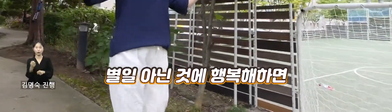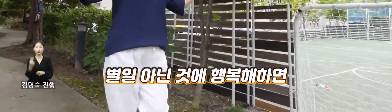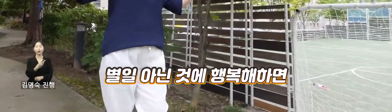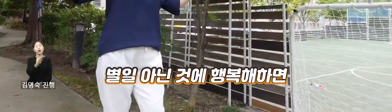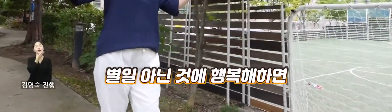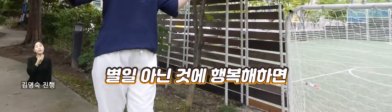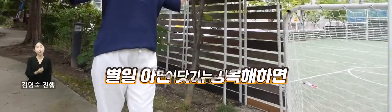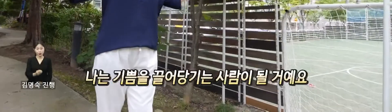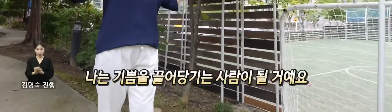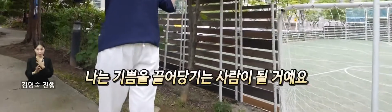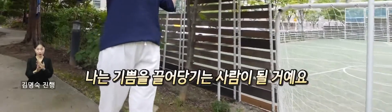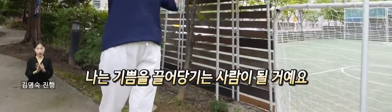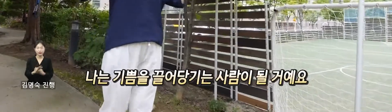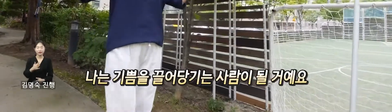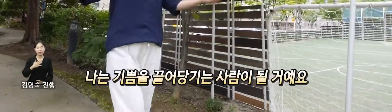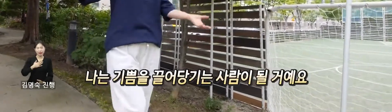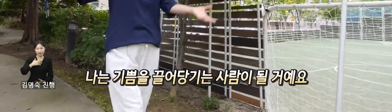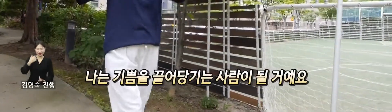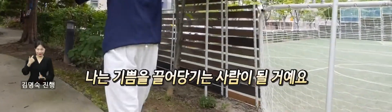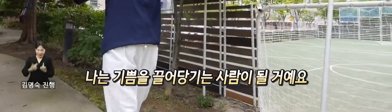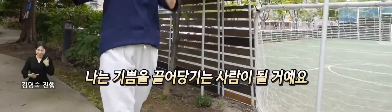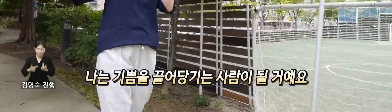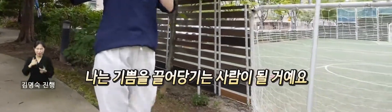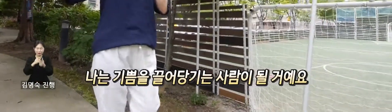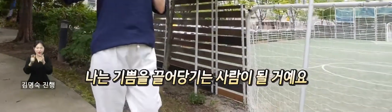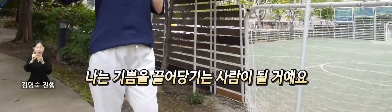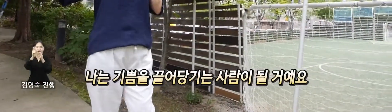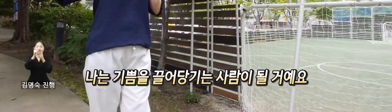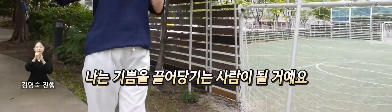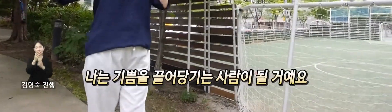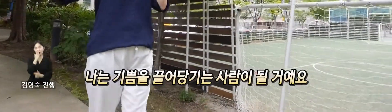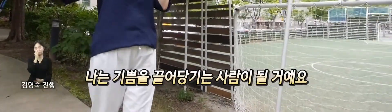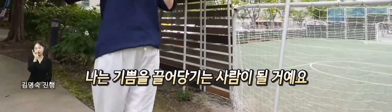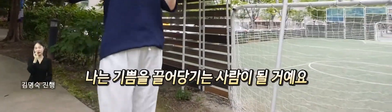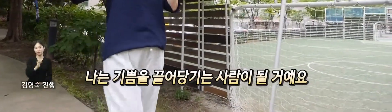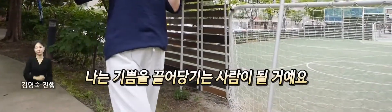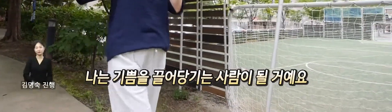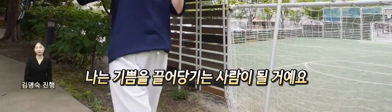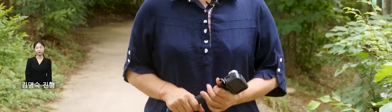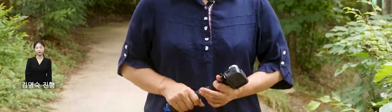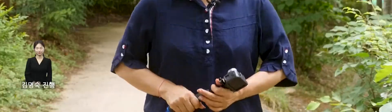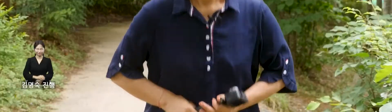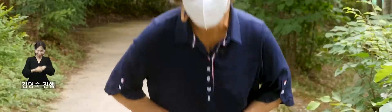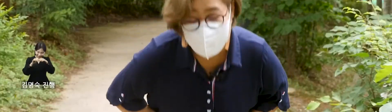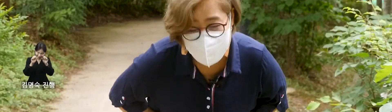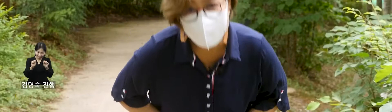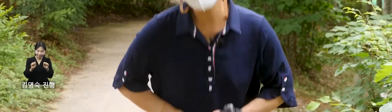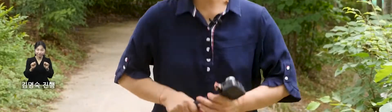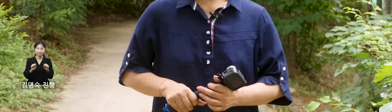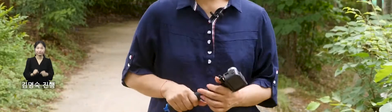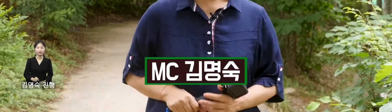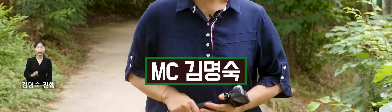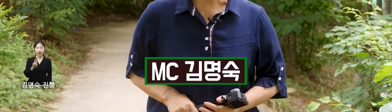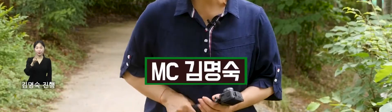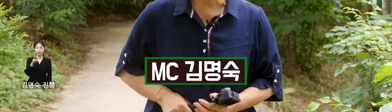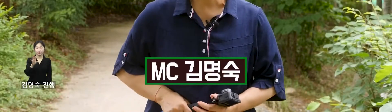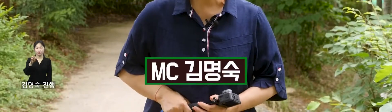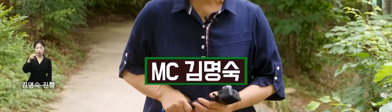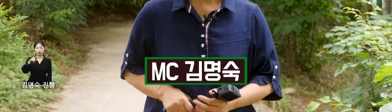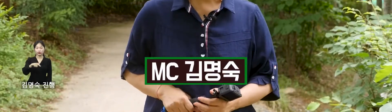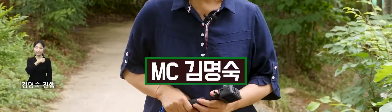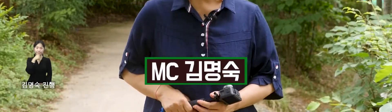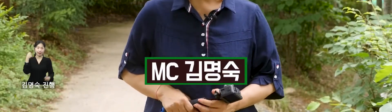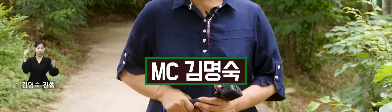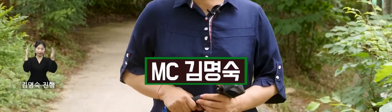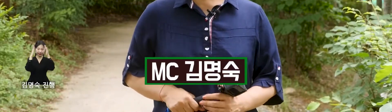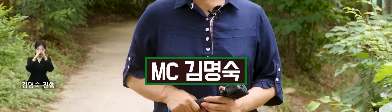것에 행복하면 나는 기쁨을 끌어당기는 사람이 될 거예요. 안녕하세요. 명숙이의